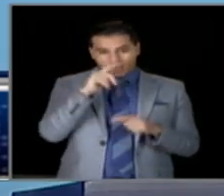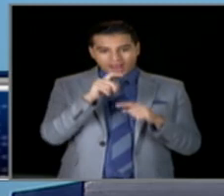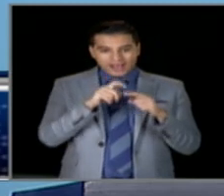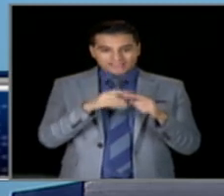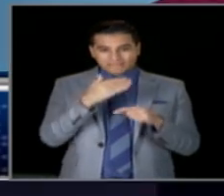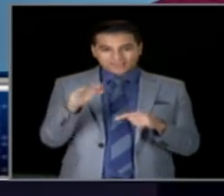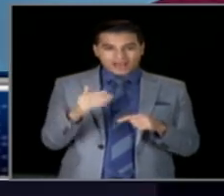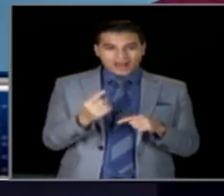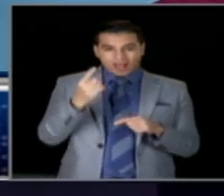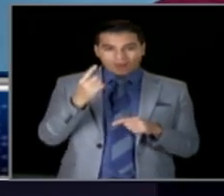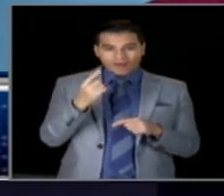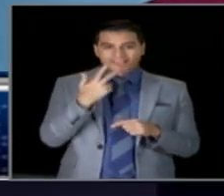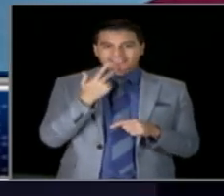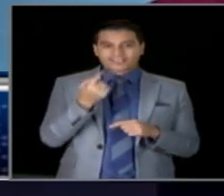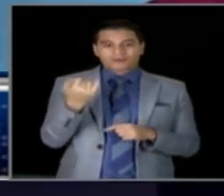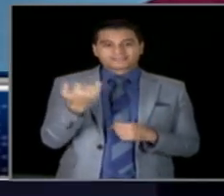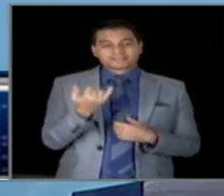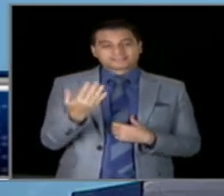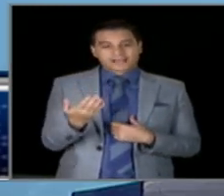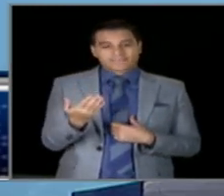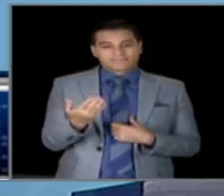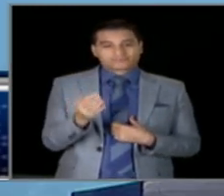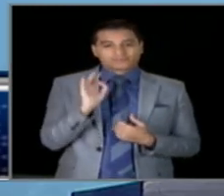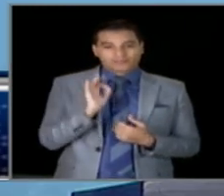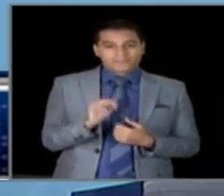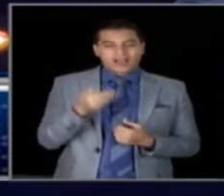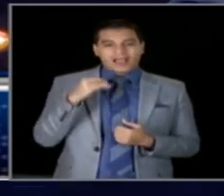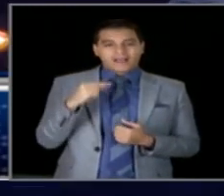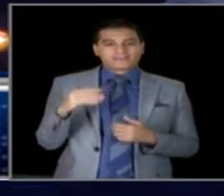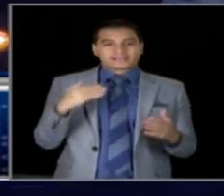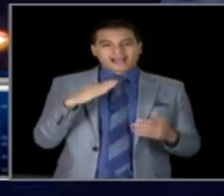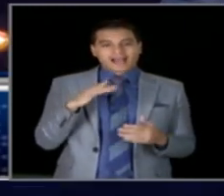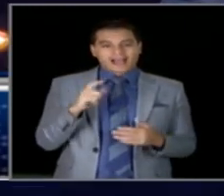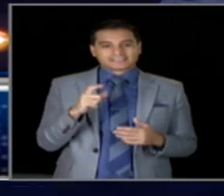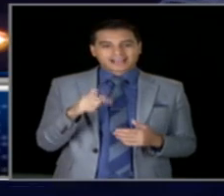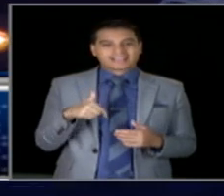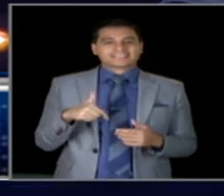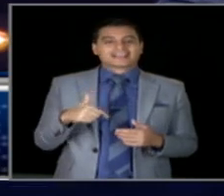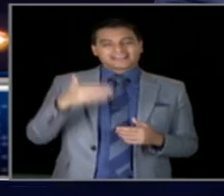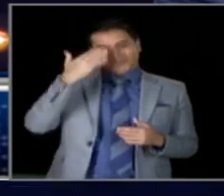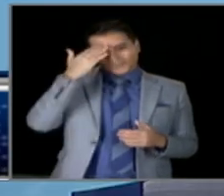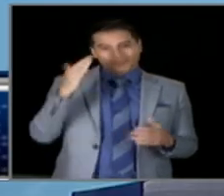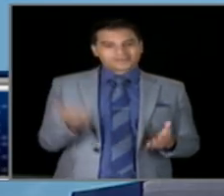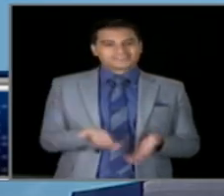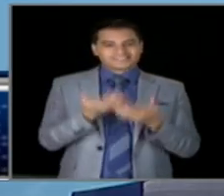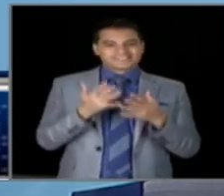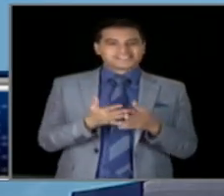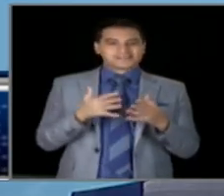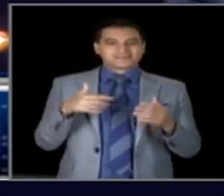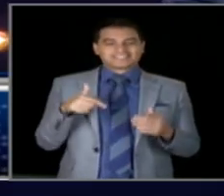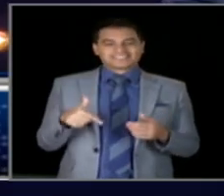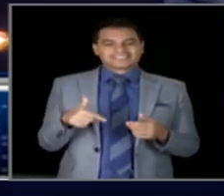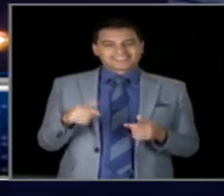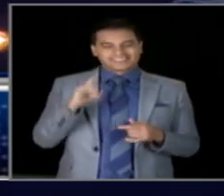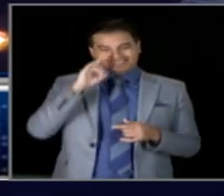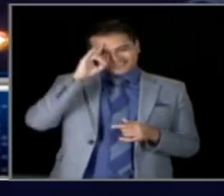الأول ما ياخدش منكم 3 ثواني. طبعا أحمد حسن 6 رقم العظيم